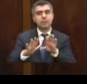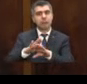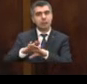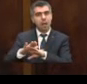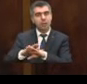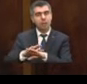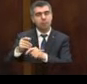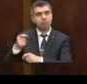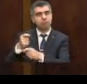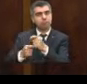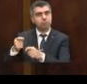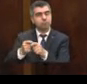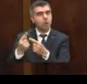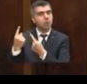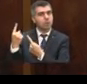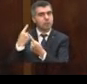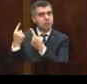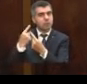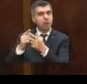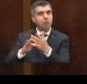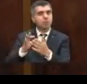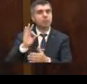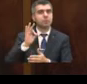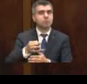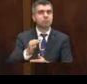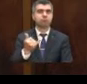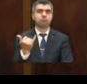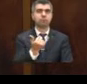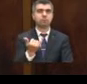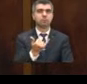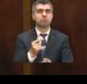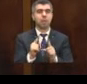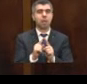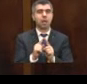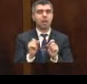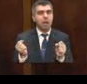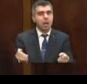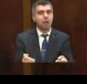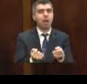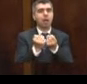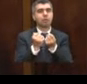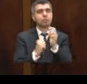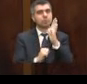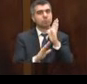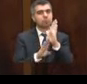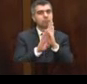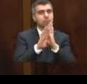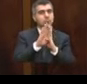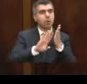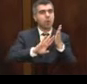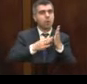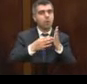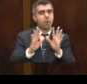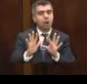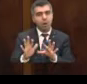والاقتصاديين والإنصات لآرائهم ومقترحاتهم بشأن إنعاش الاقتصاد الوطني ومحاولة إيجاد